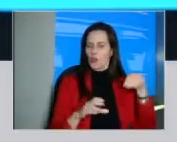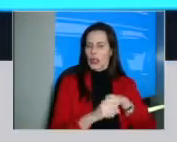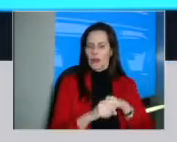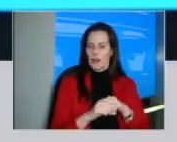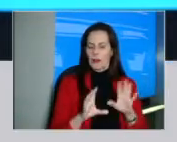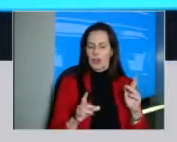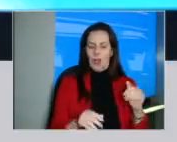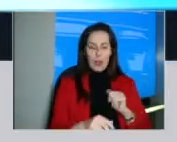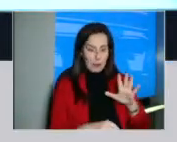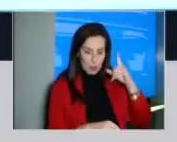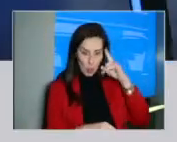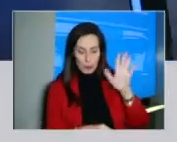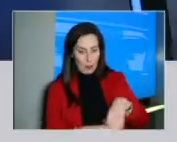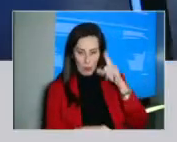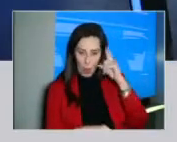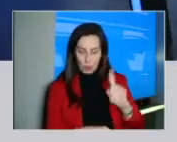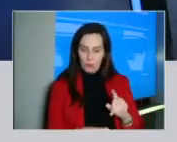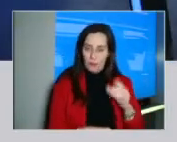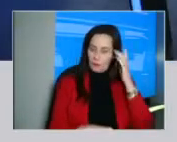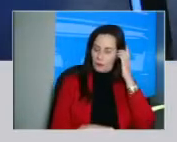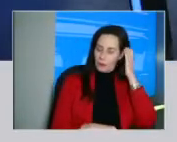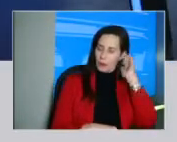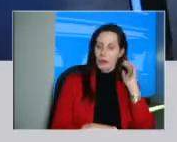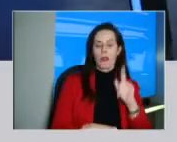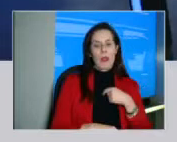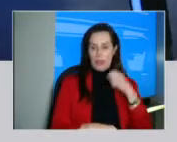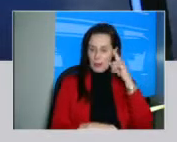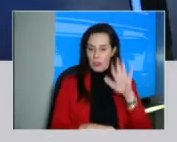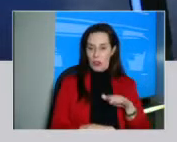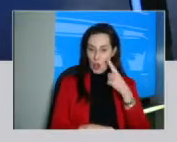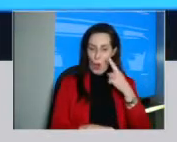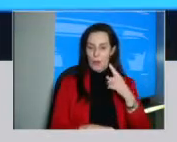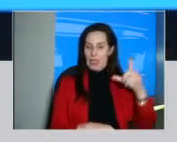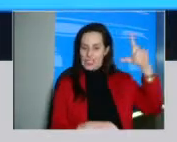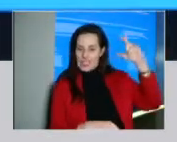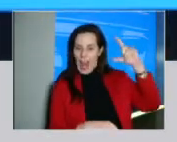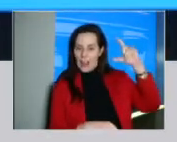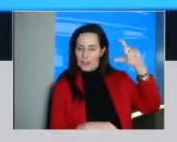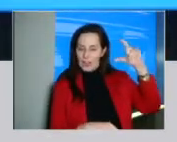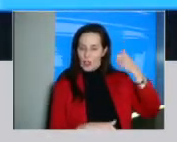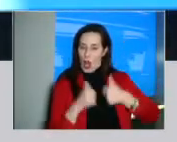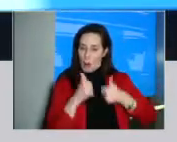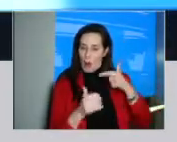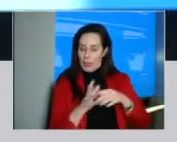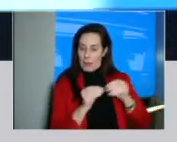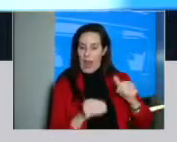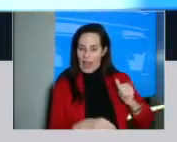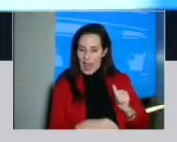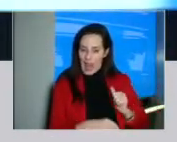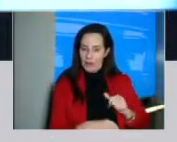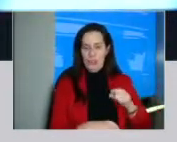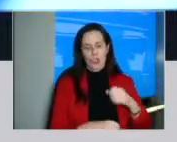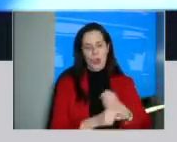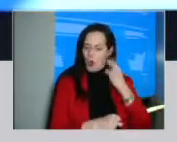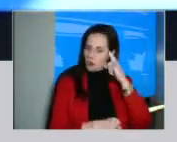בה לחיילים. בין אם הם יודעים עליה ובין אם לא. נכון. אוקיי. ואני מניח שכשרואים סלפי של מועמד עם חיילי צהל, זה